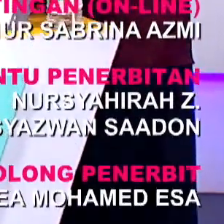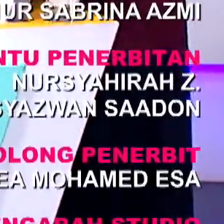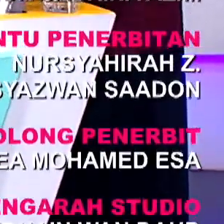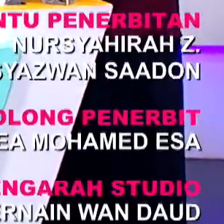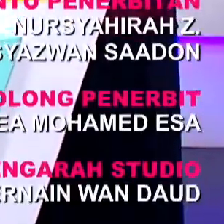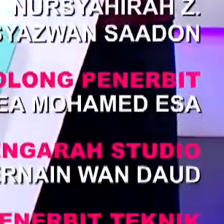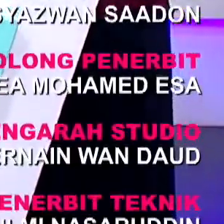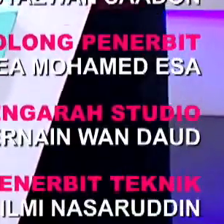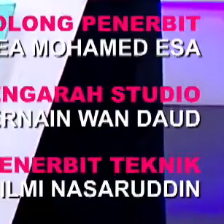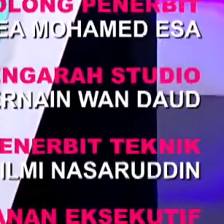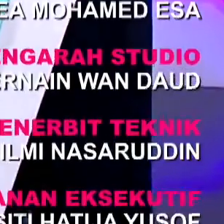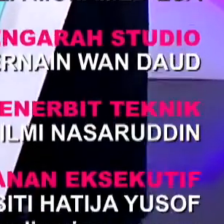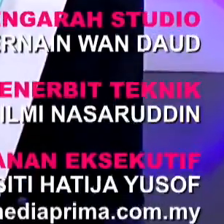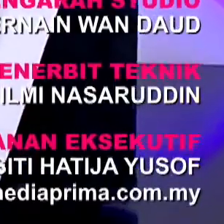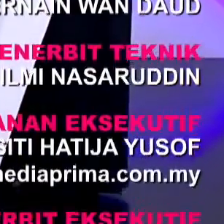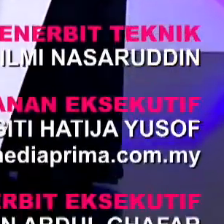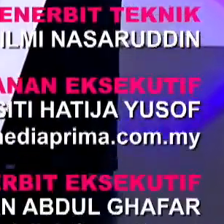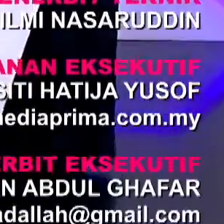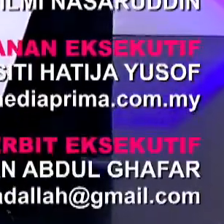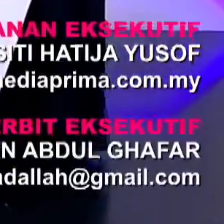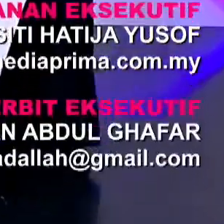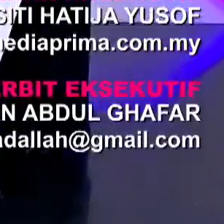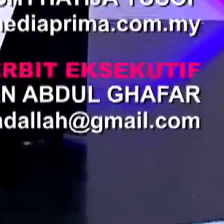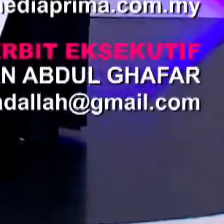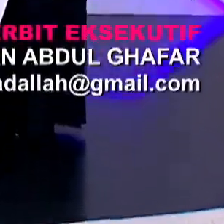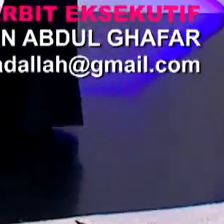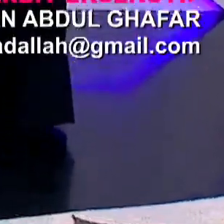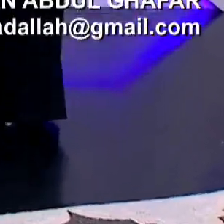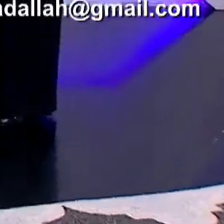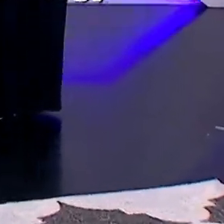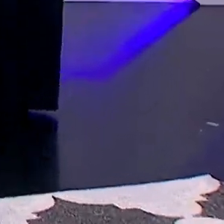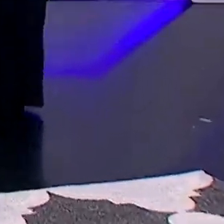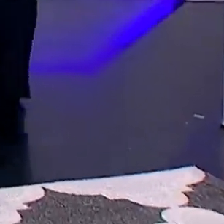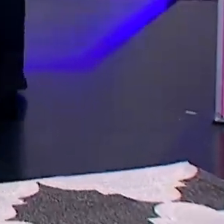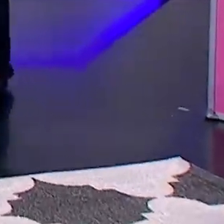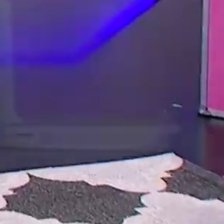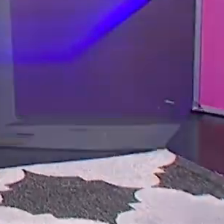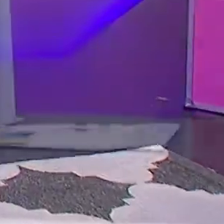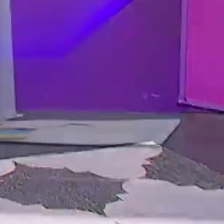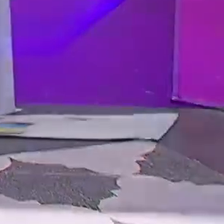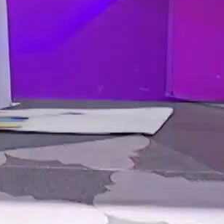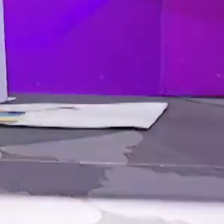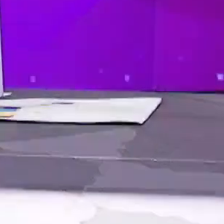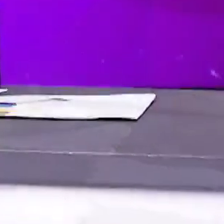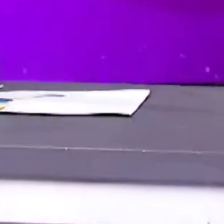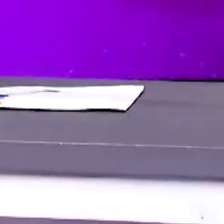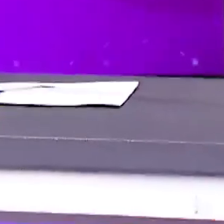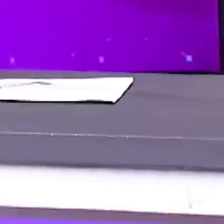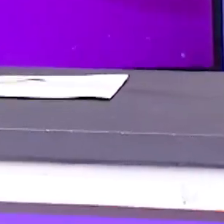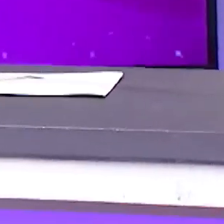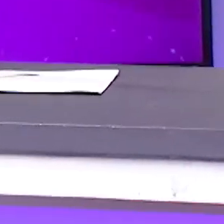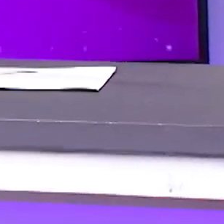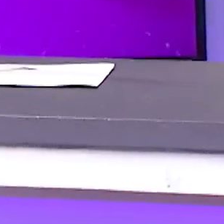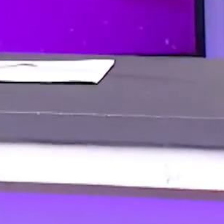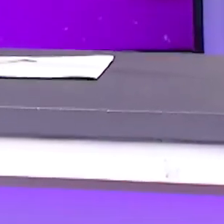air matang pagi surat pukul 5 bangun pagi-pagi siap pokok bunga